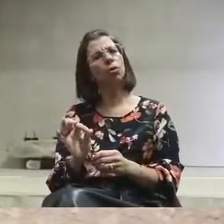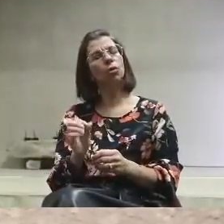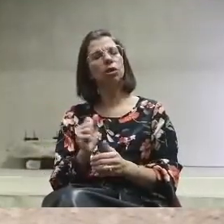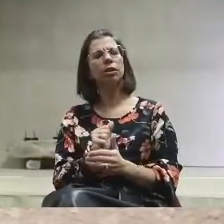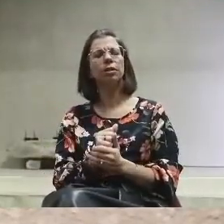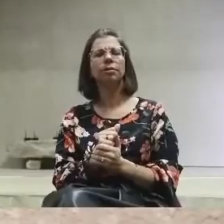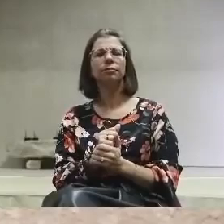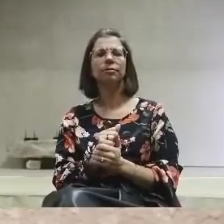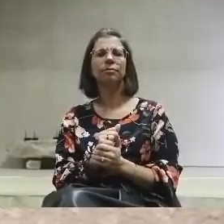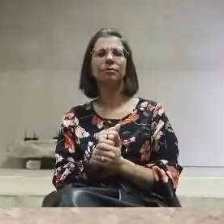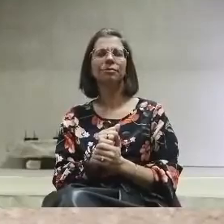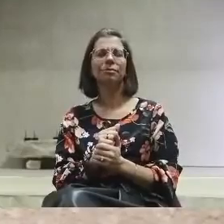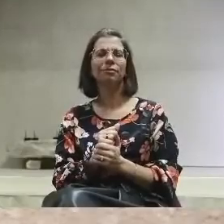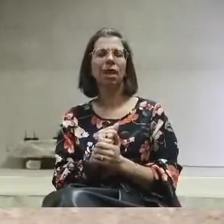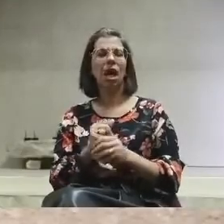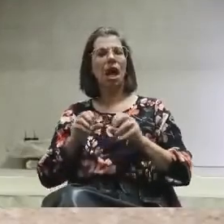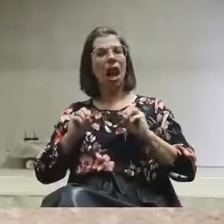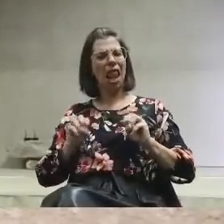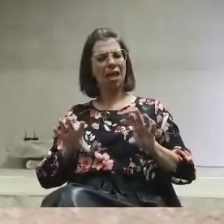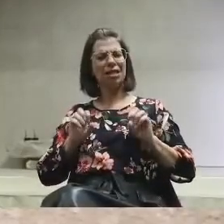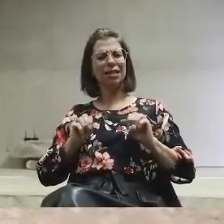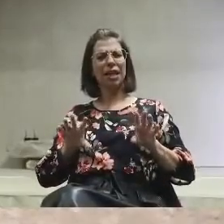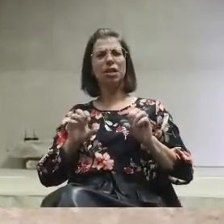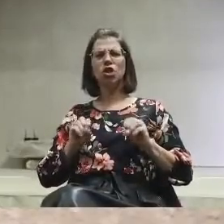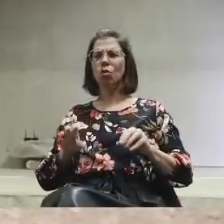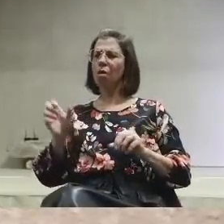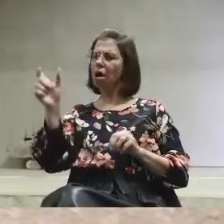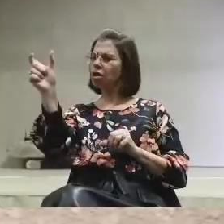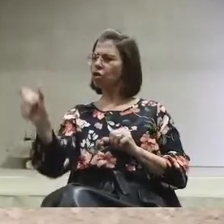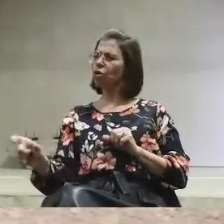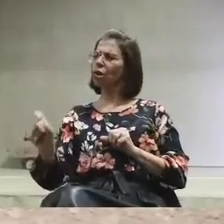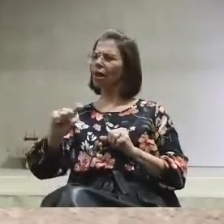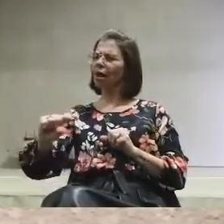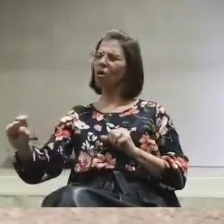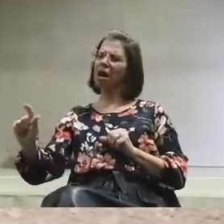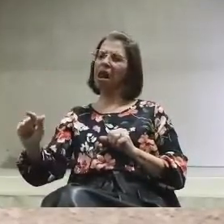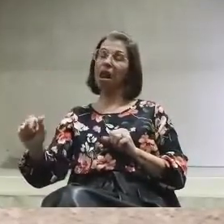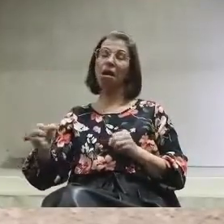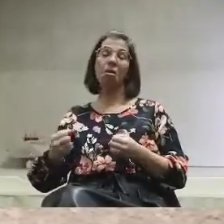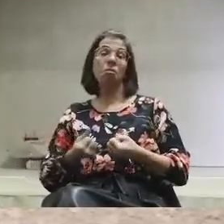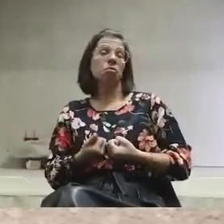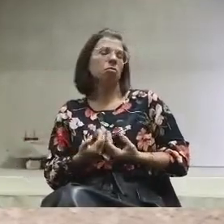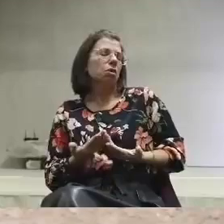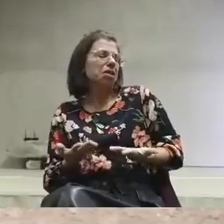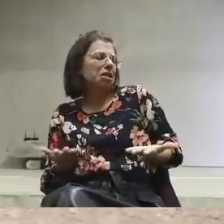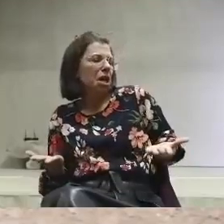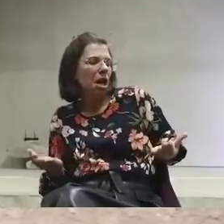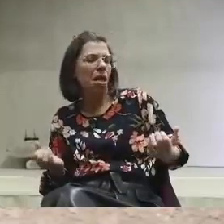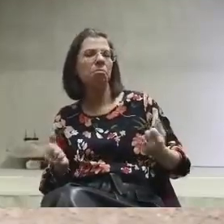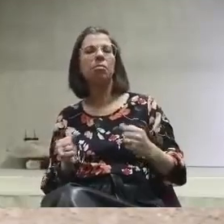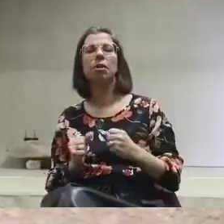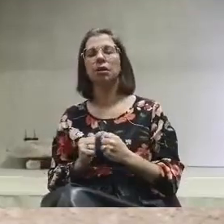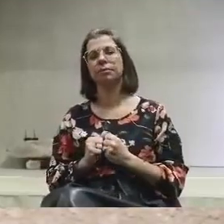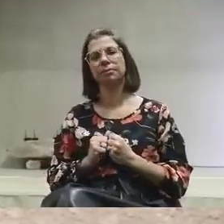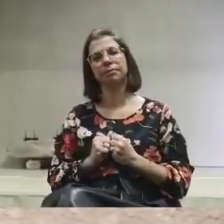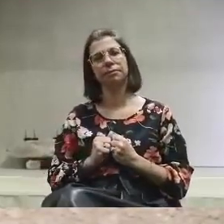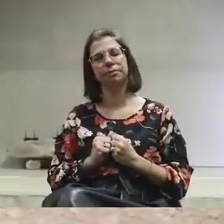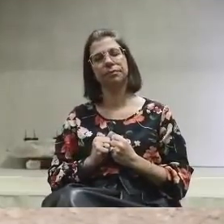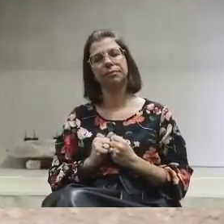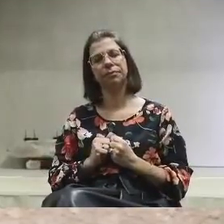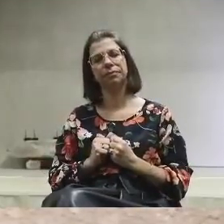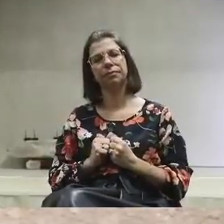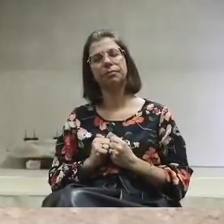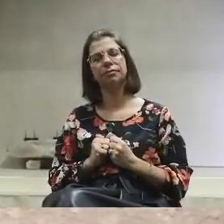simple, on pourrait dire, mais ça s'adresse peut-être à ceux qui ne connaissent pas le Seigneur, qui ont besoin